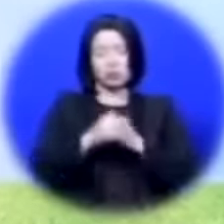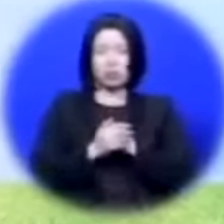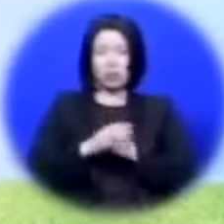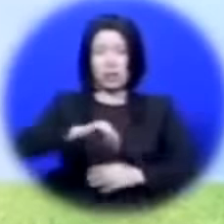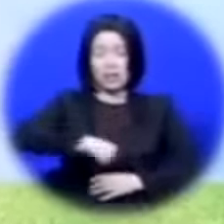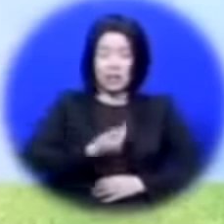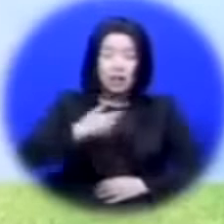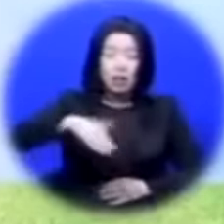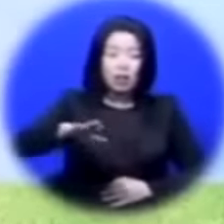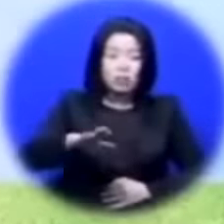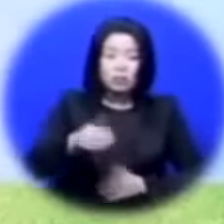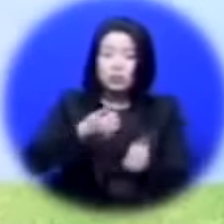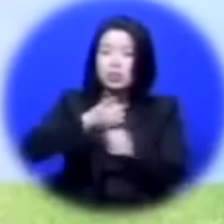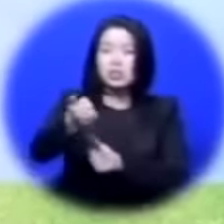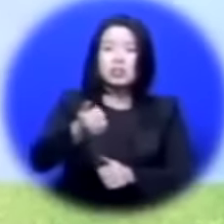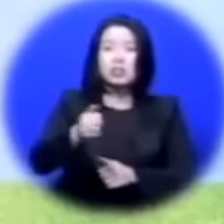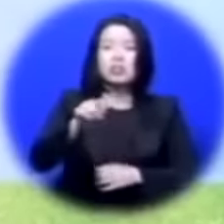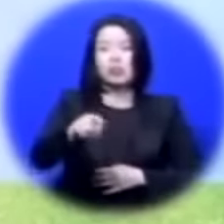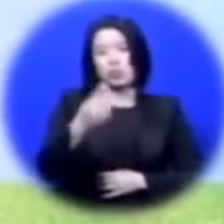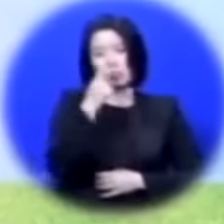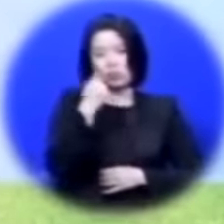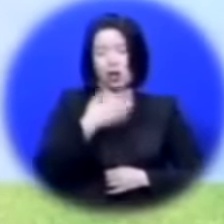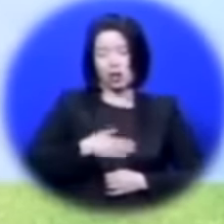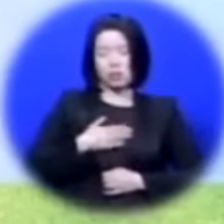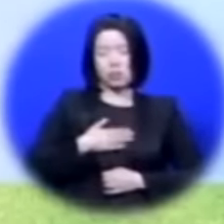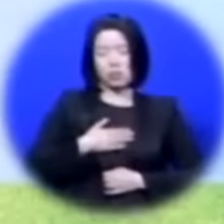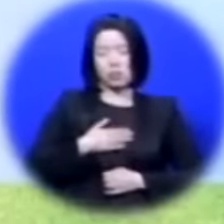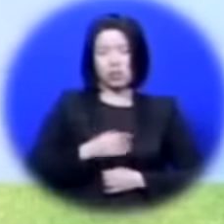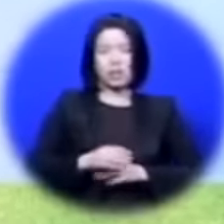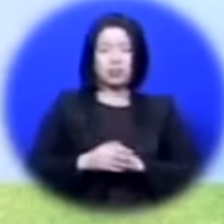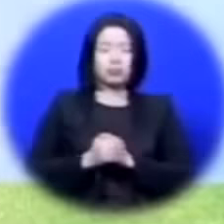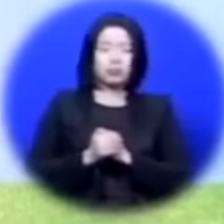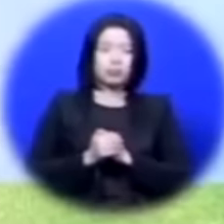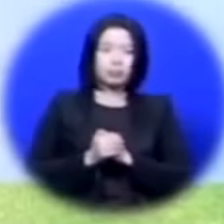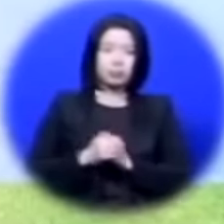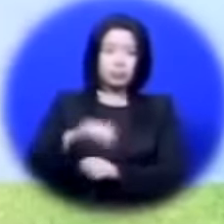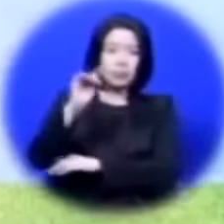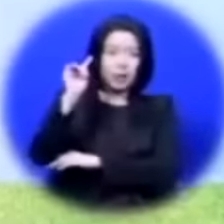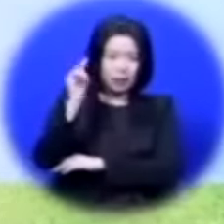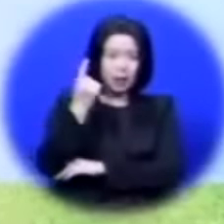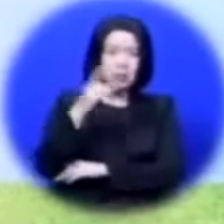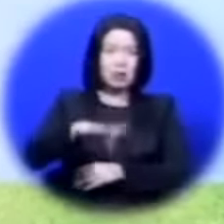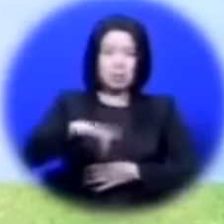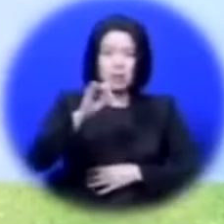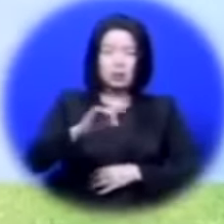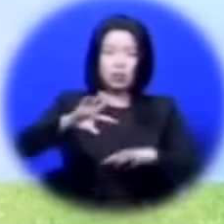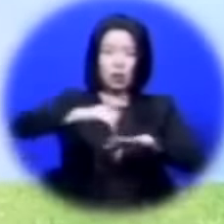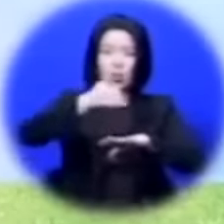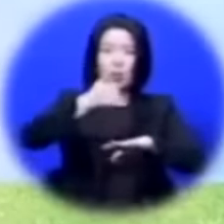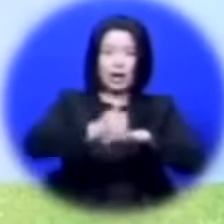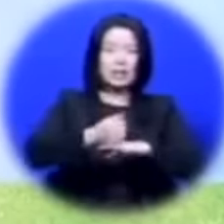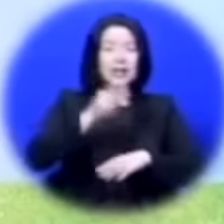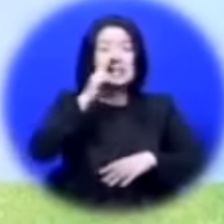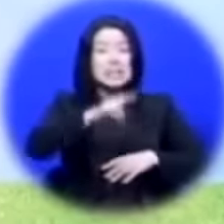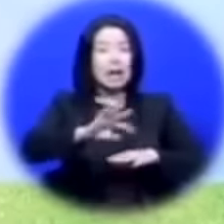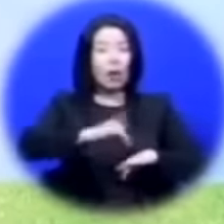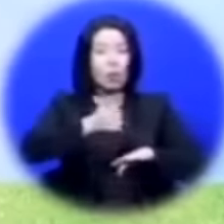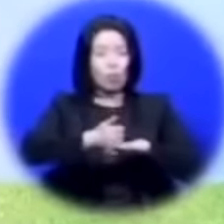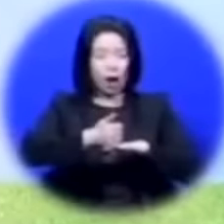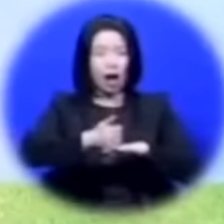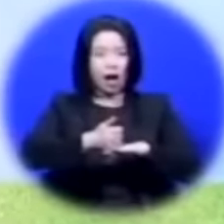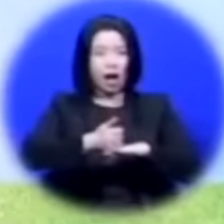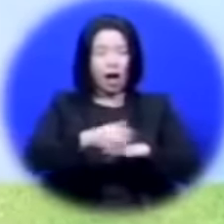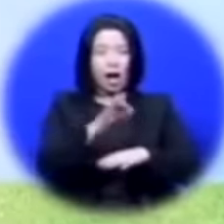가서 싸워서이기는 건 줄 알았어요 다윗의 먼저 왕이었던 사울 왕이